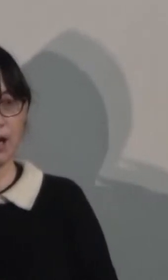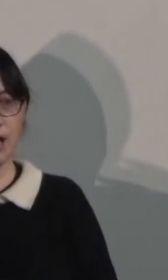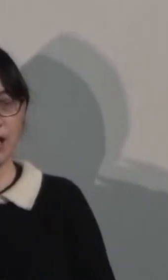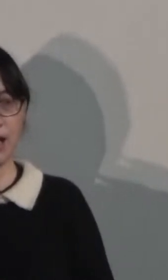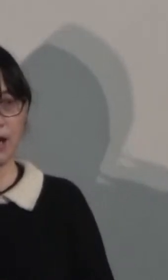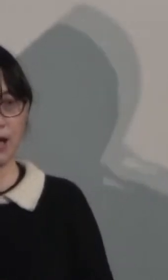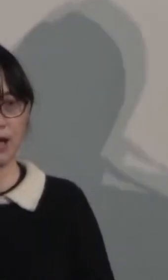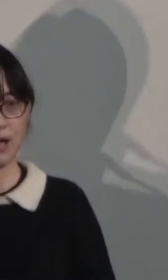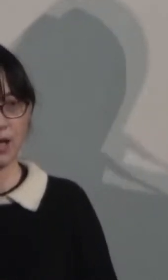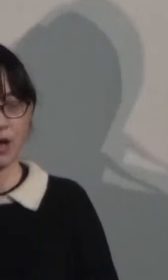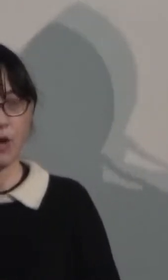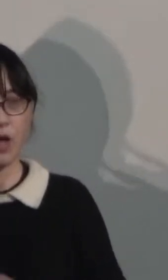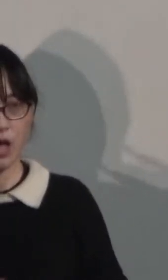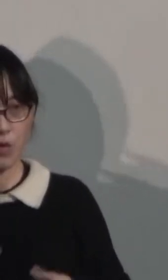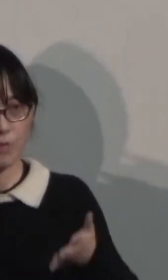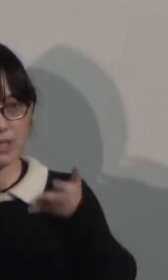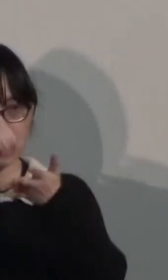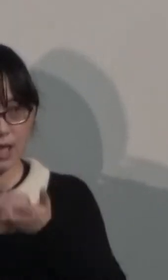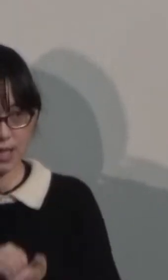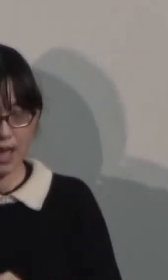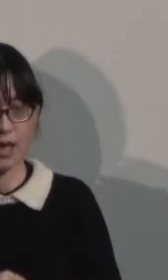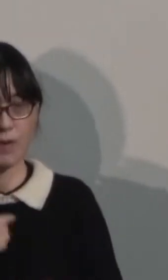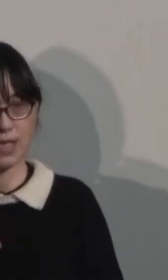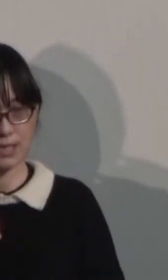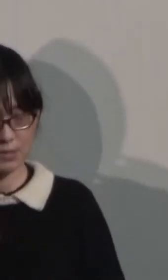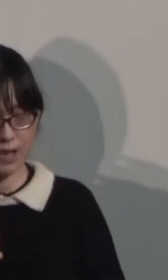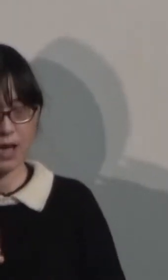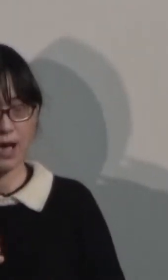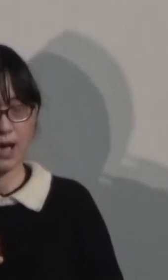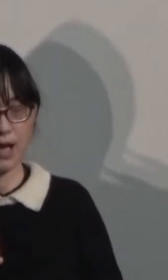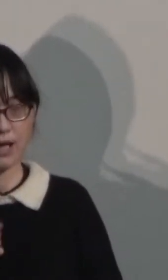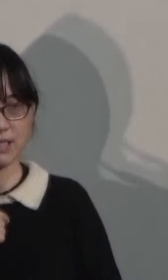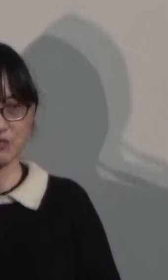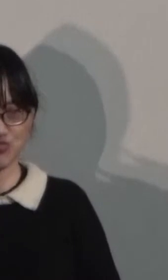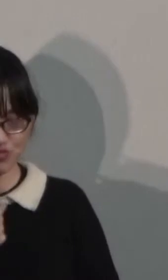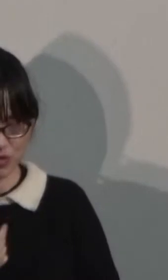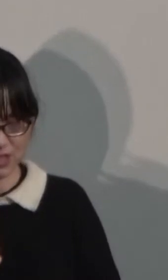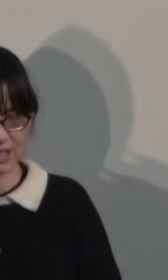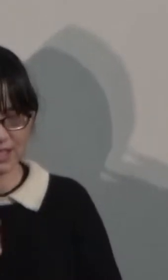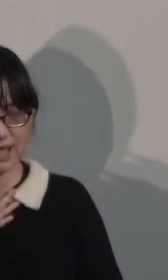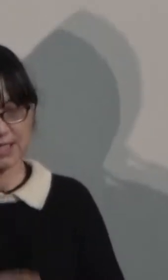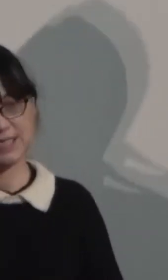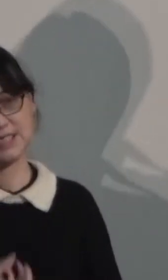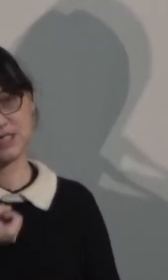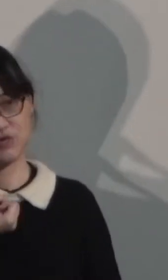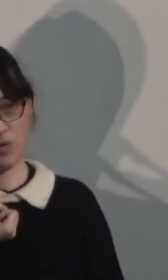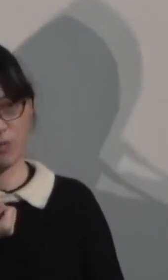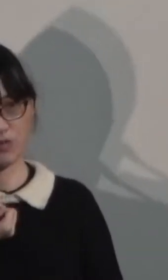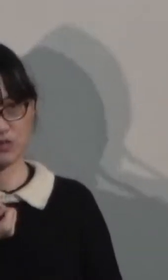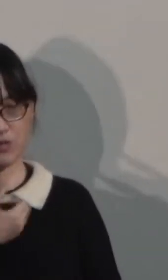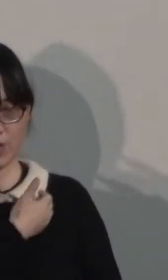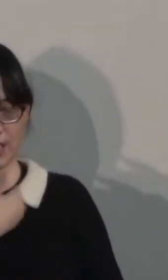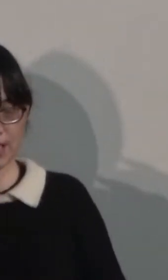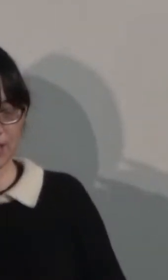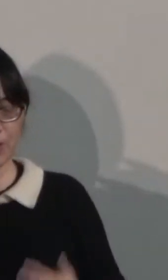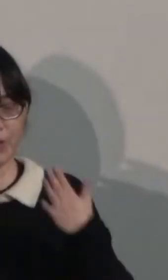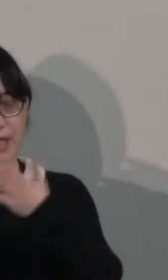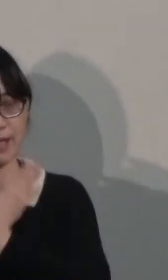それを発見して私は自分に自信が持てるようになった。